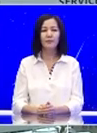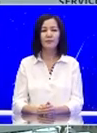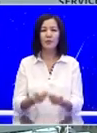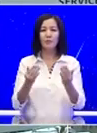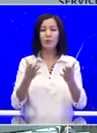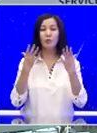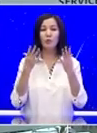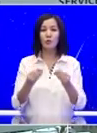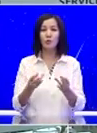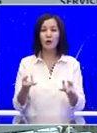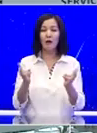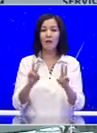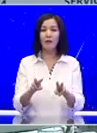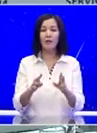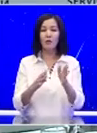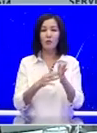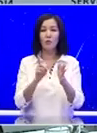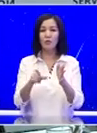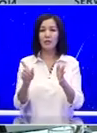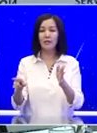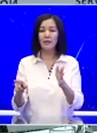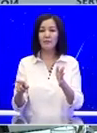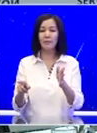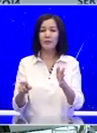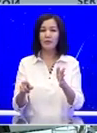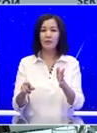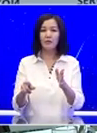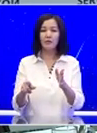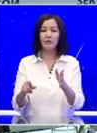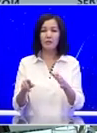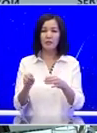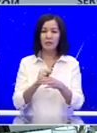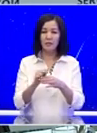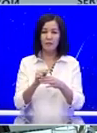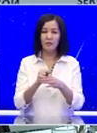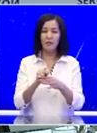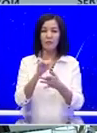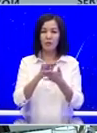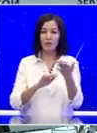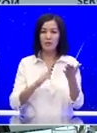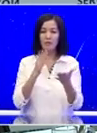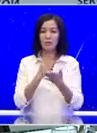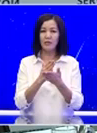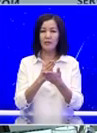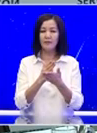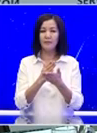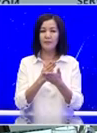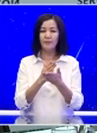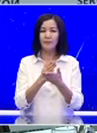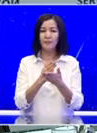Бүгін күнде қалған 9 адамдарымыз емдерін ары қарай жалғастырып алып жатыр.